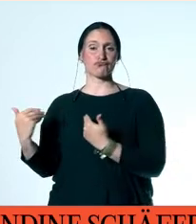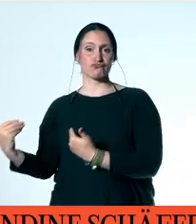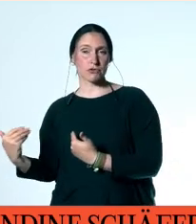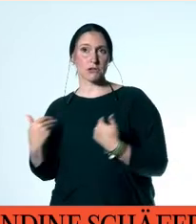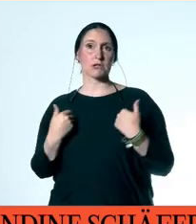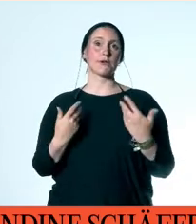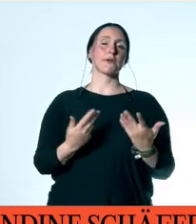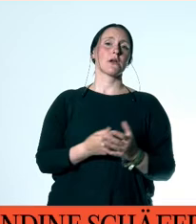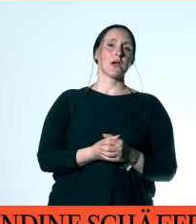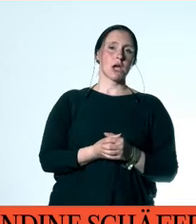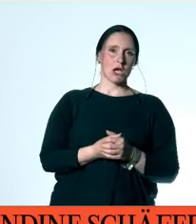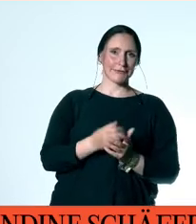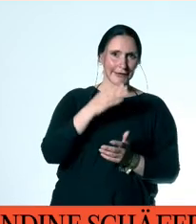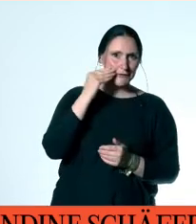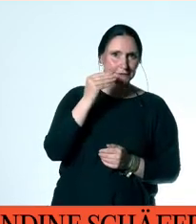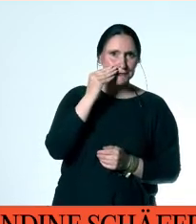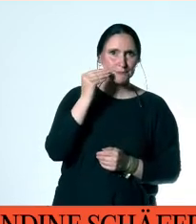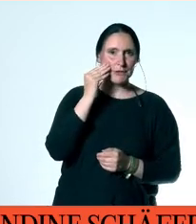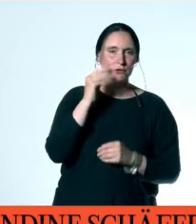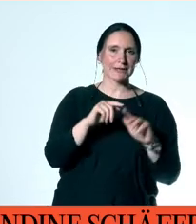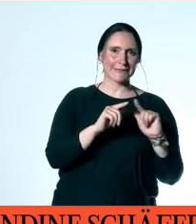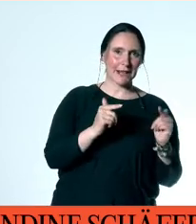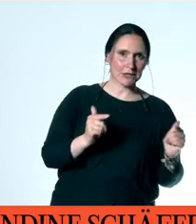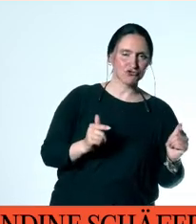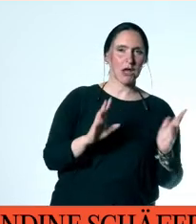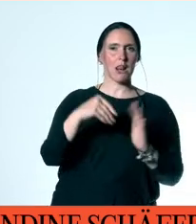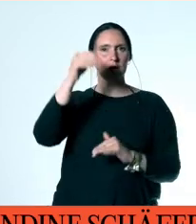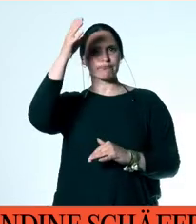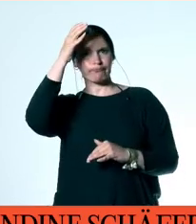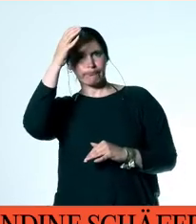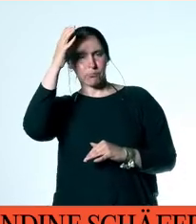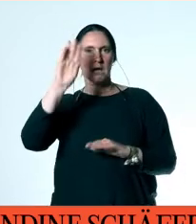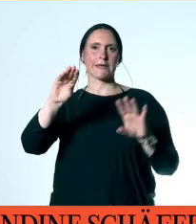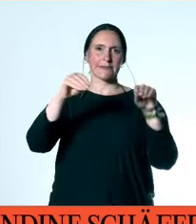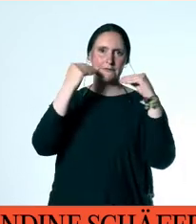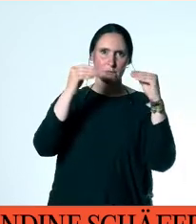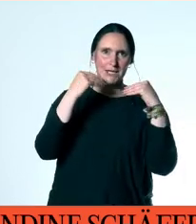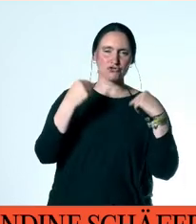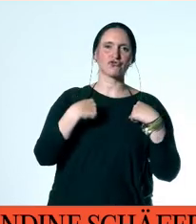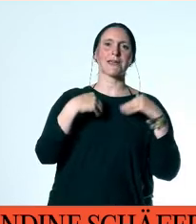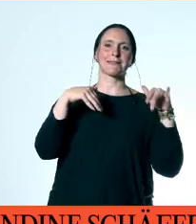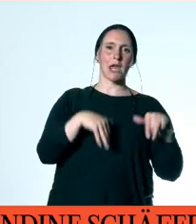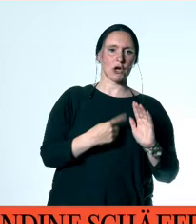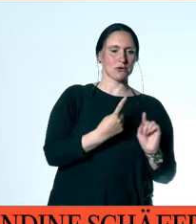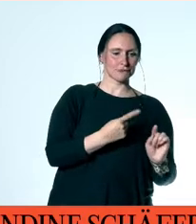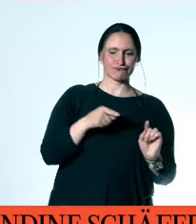der hier wirkt. Und damit andere Erfahrungen, neue Erfahrungen, die dazu